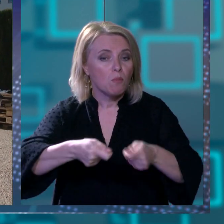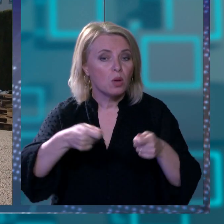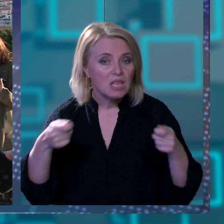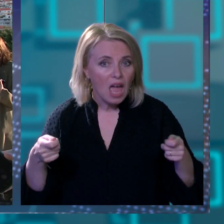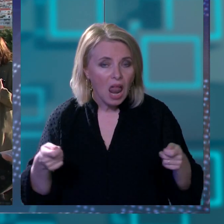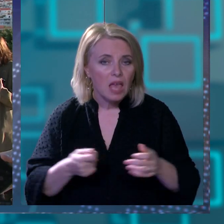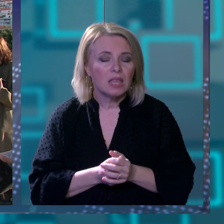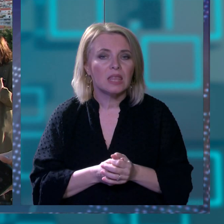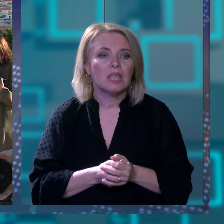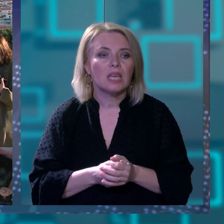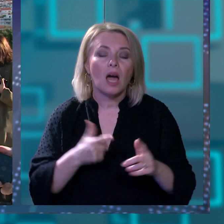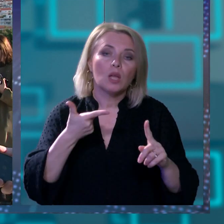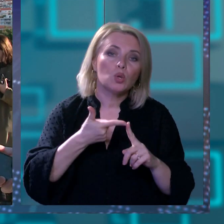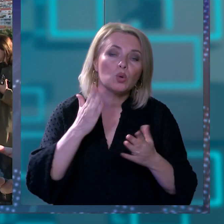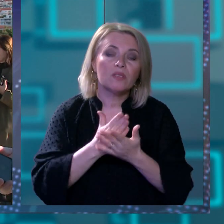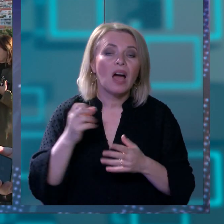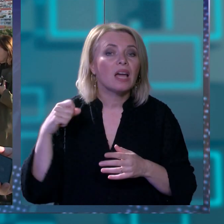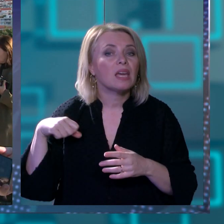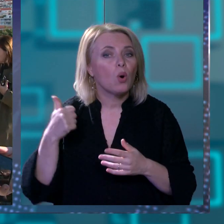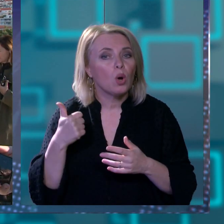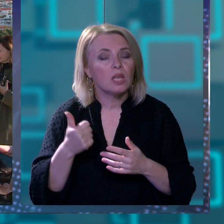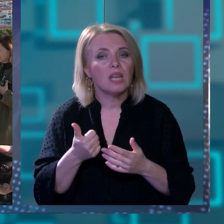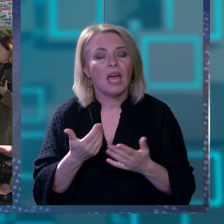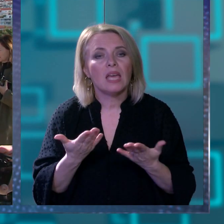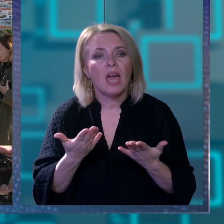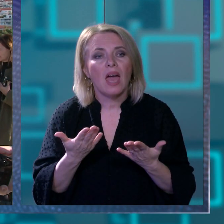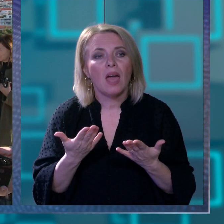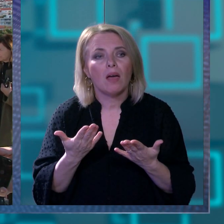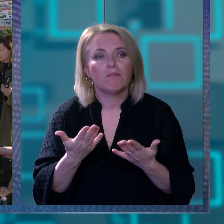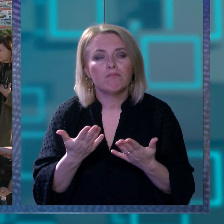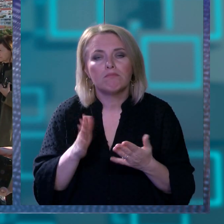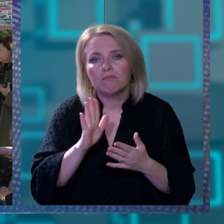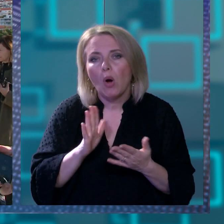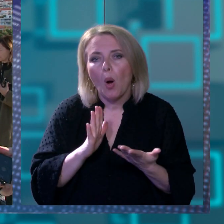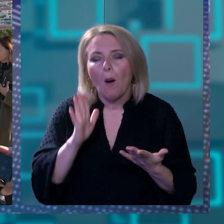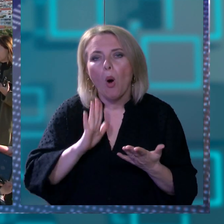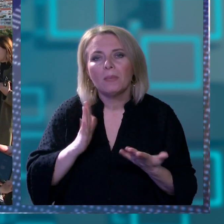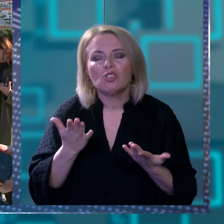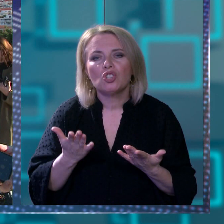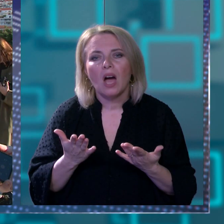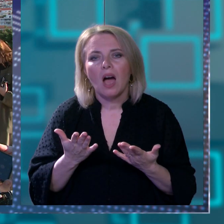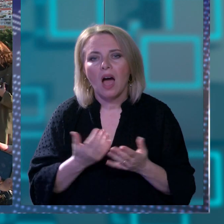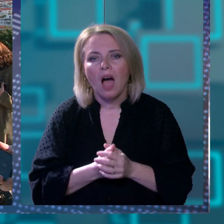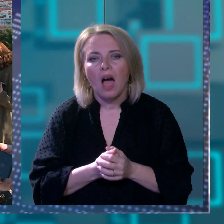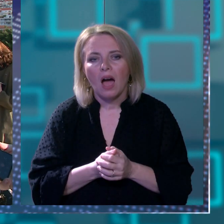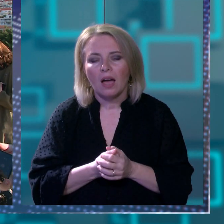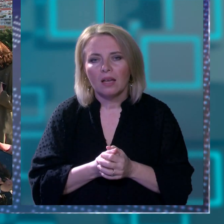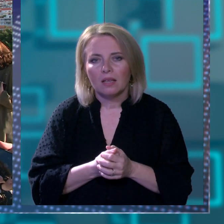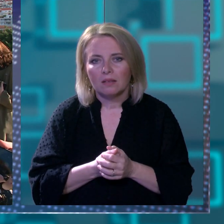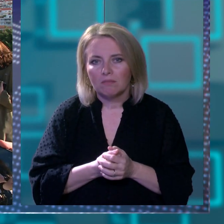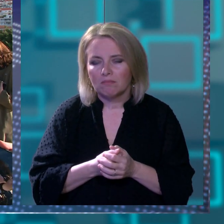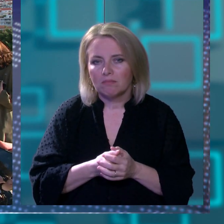podijeli, a drugo svake godine je to običaj iz Vukovara Dubrovniku, a Dubrovnik